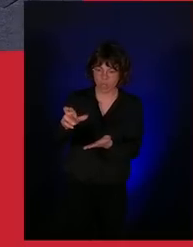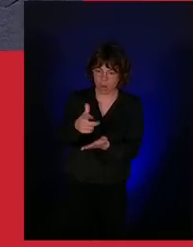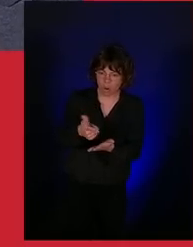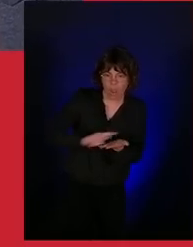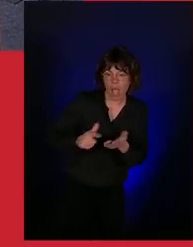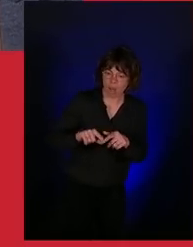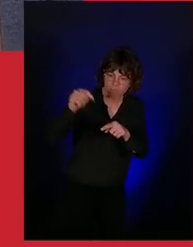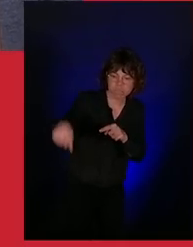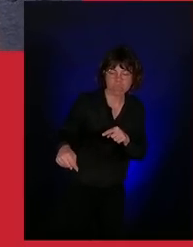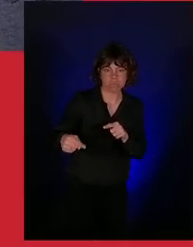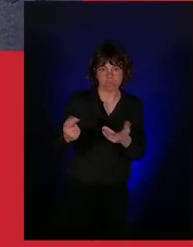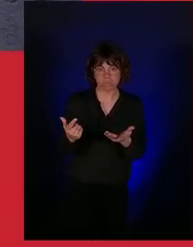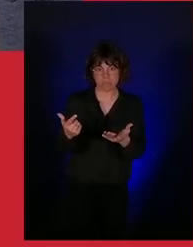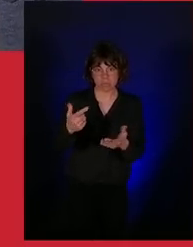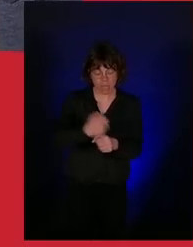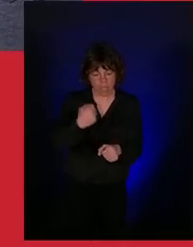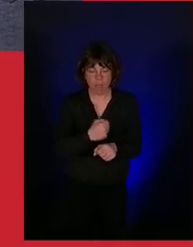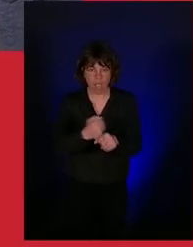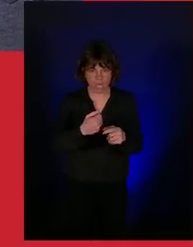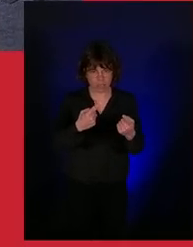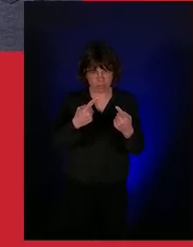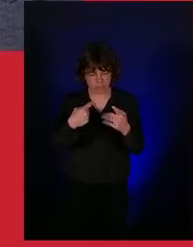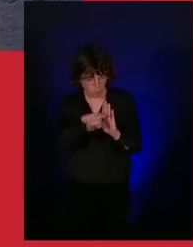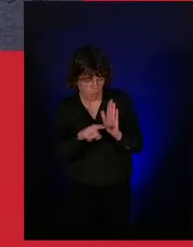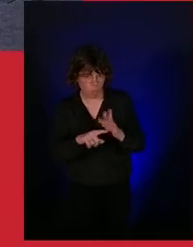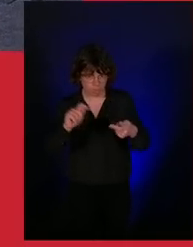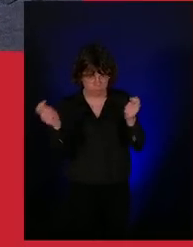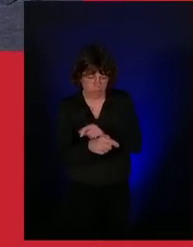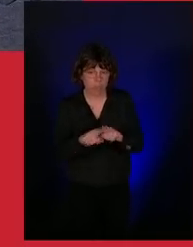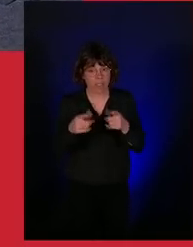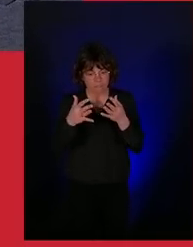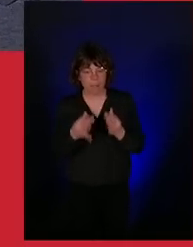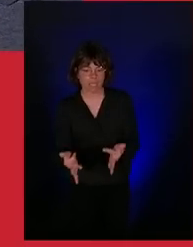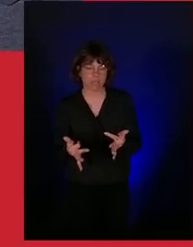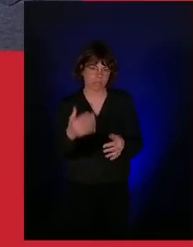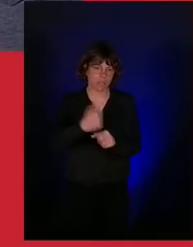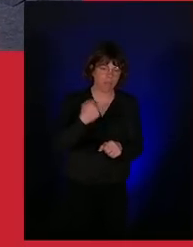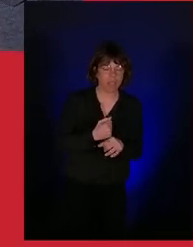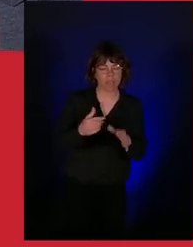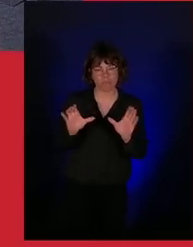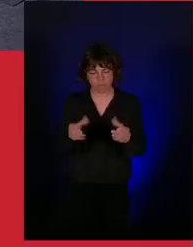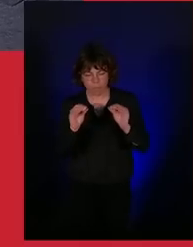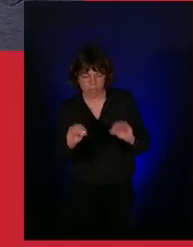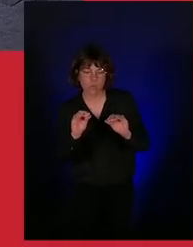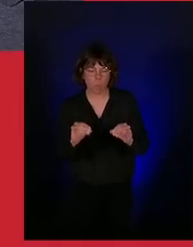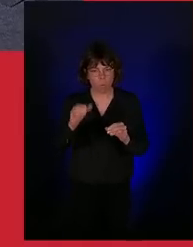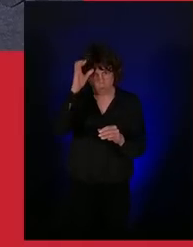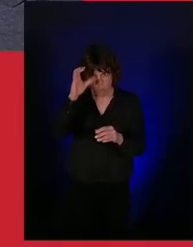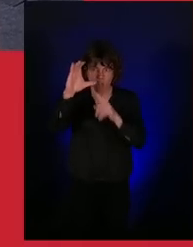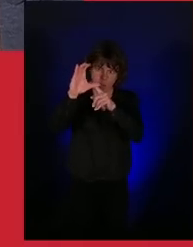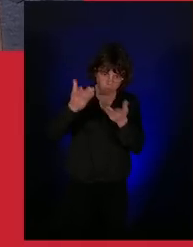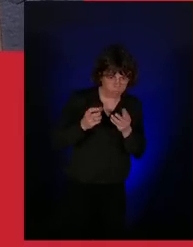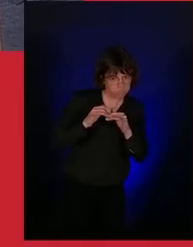travail, mais aussi nos faiblesses en termes de vie syndicale, formation, transmission des savoirs et